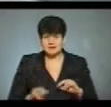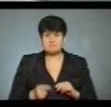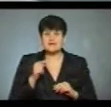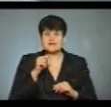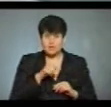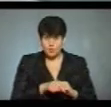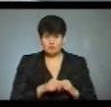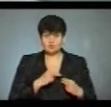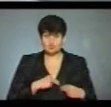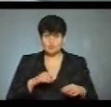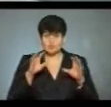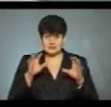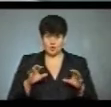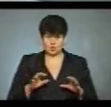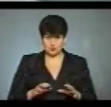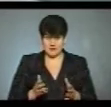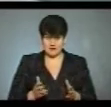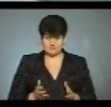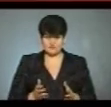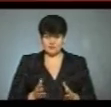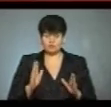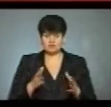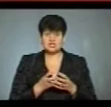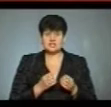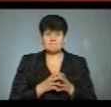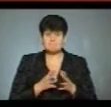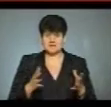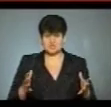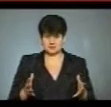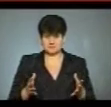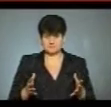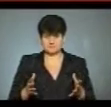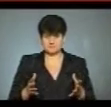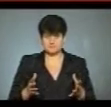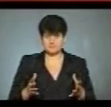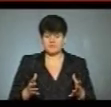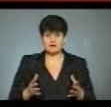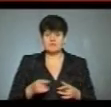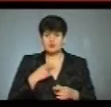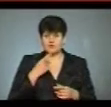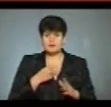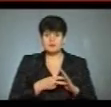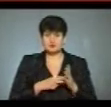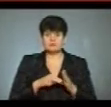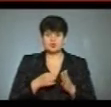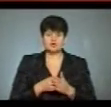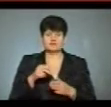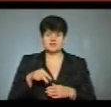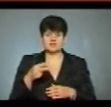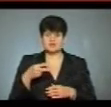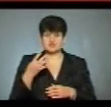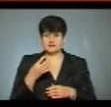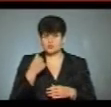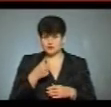трудовому законодавстві. Я хочу процитувати міністра. Він зазначив, що ми плануємо до 2024 року